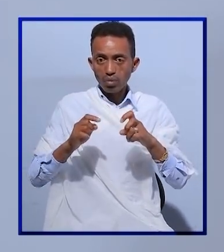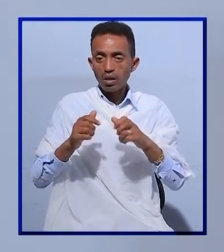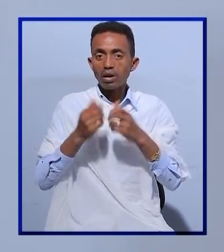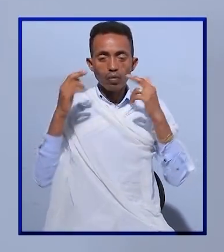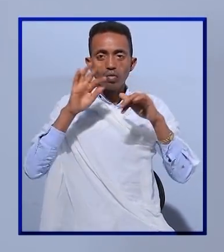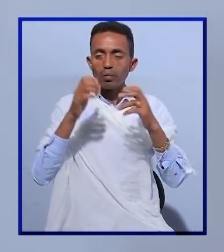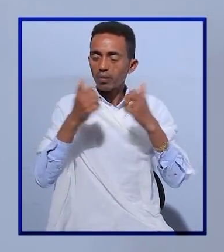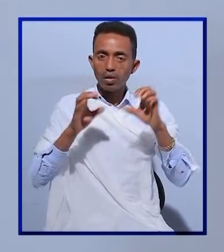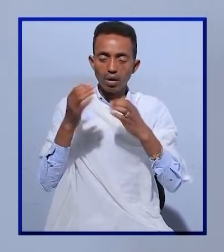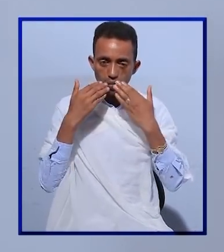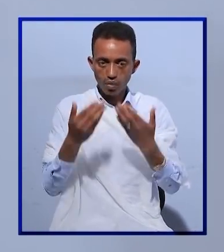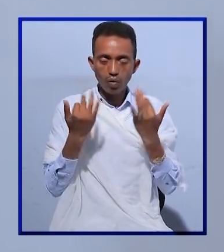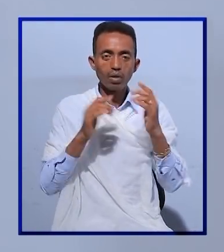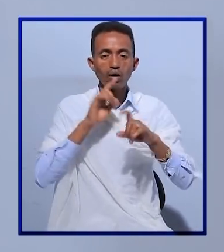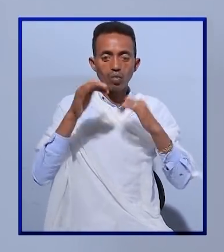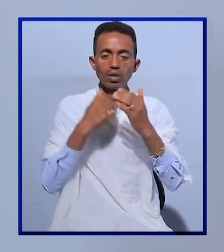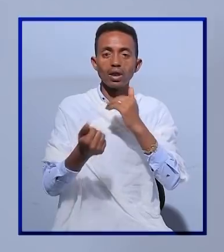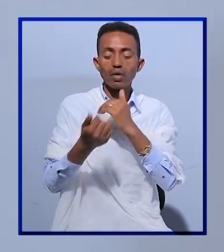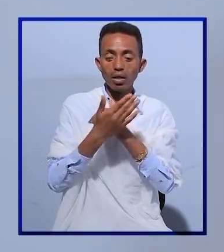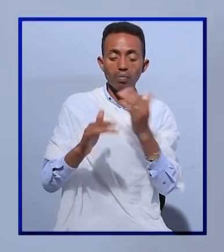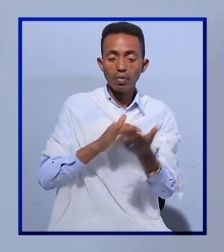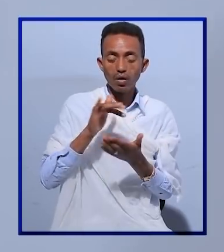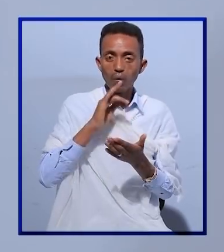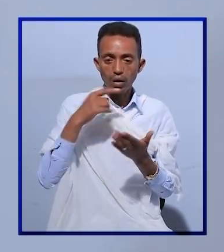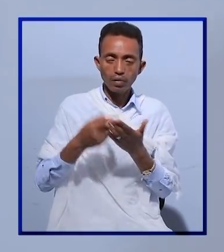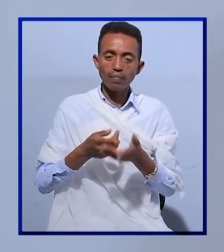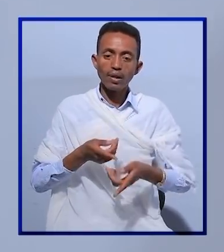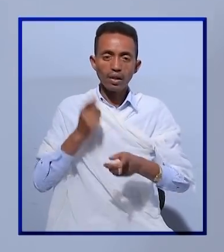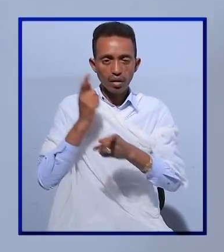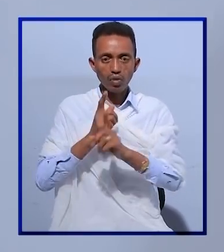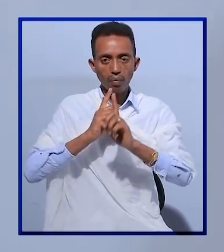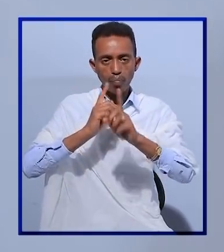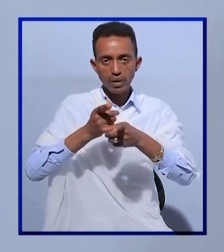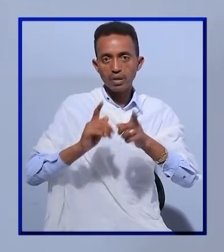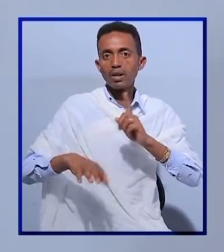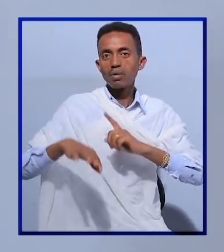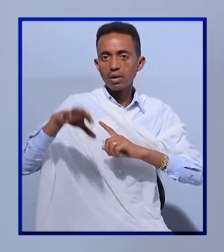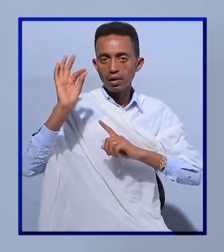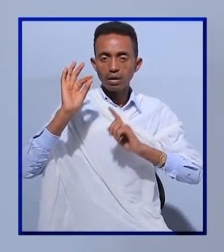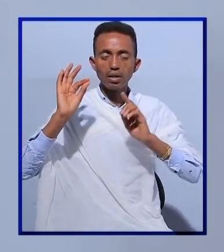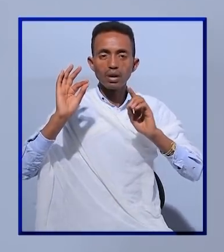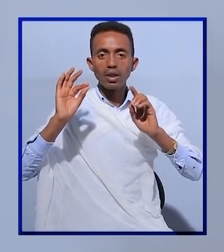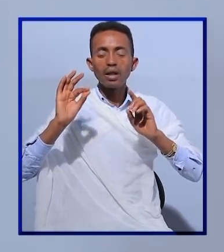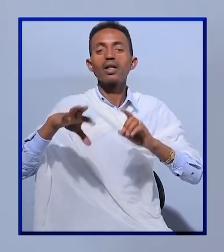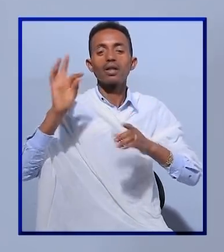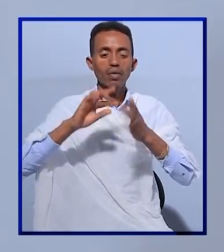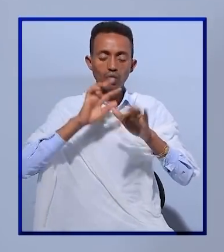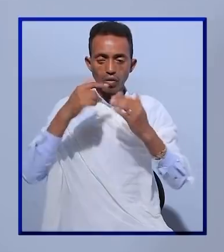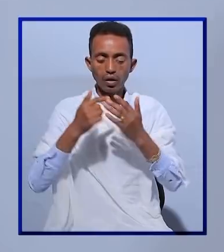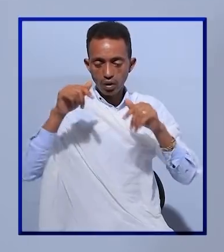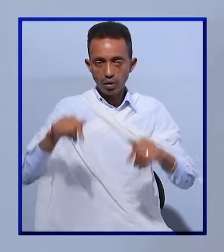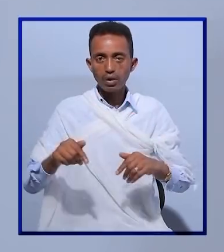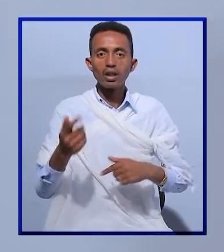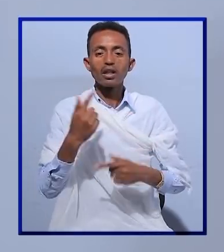በጣም አድርገን እናመሰግናለን። አሁንም ጥያቄዎቻችሁን ከላካችሁልን ለጥያቄዎቻችሁ ተገቢውን ምላሽ እንሰጣለን ማለት